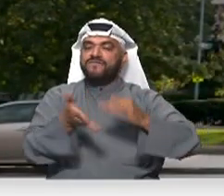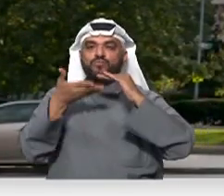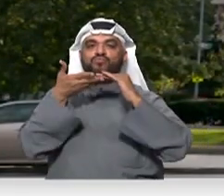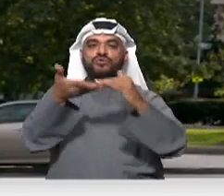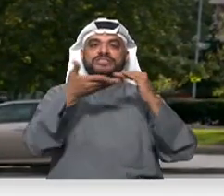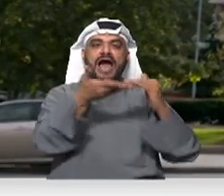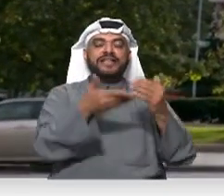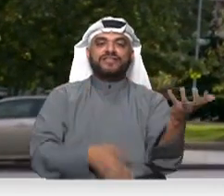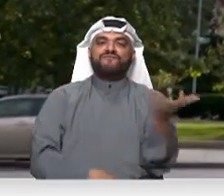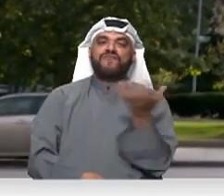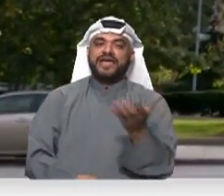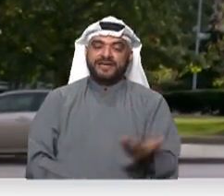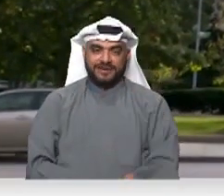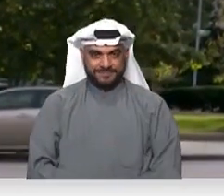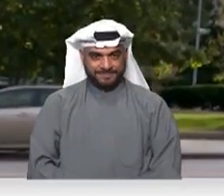الفقيره